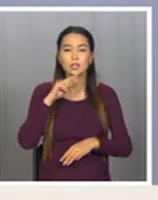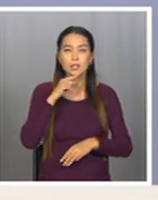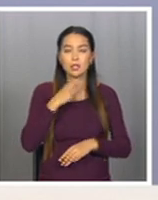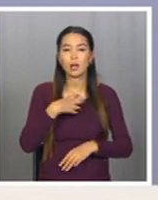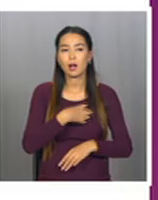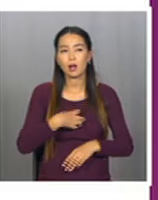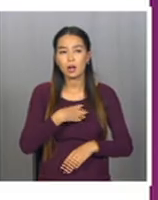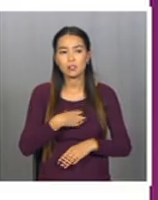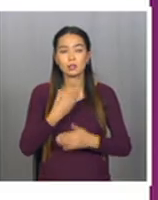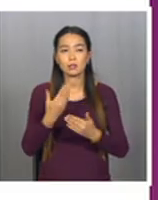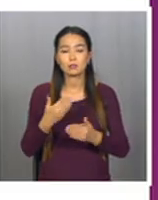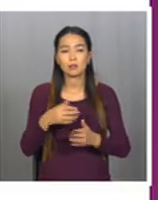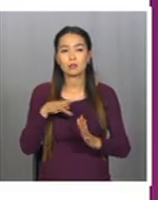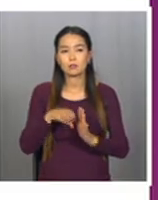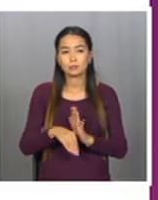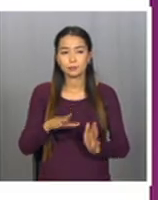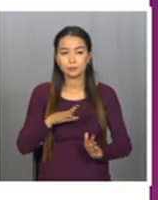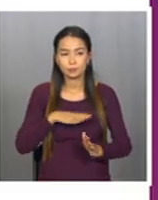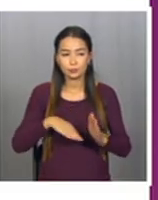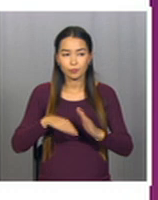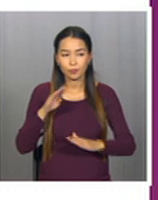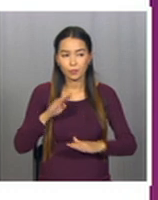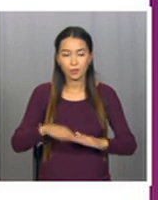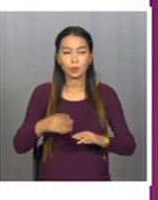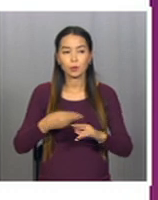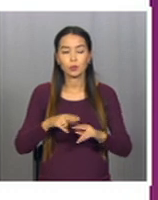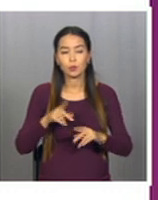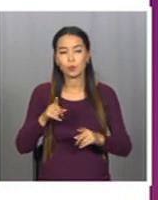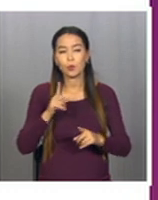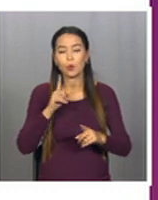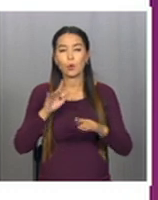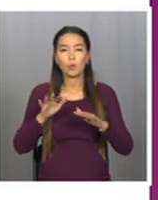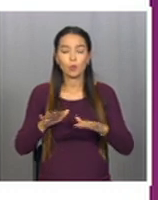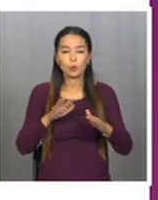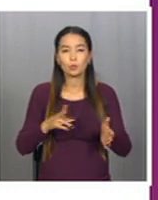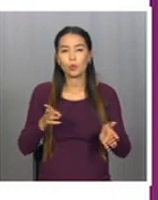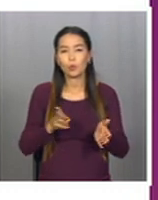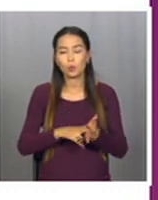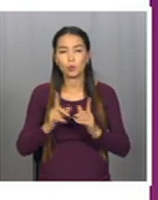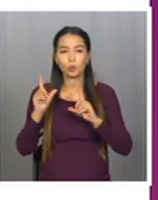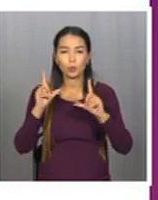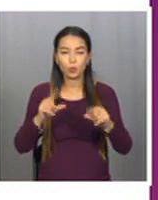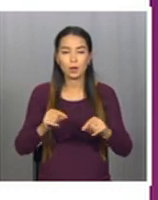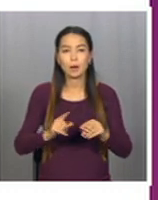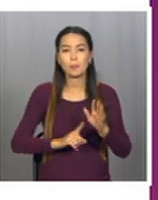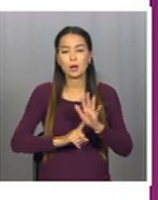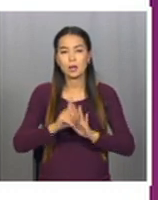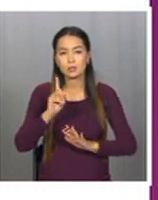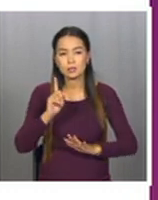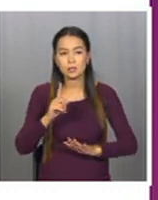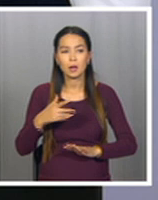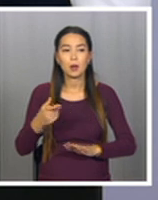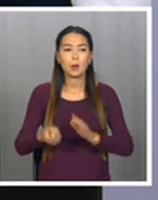қажеттіліктерден туындады деп айтқан болатынбыз. Яғни отырықшылыққа көшудің барысында пайда